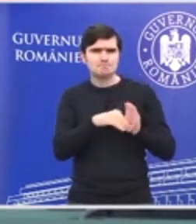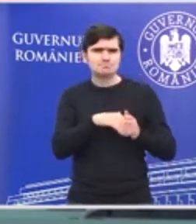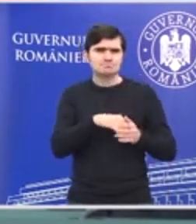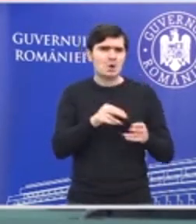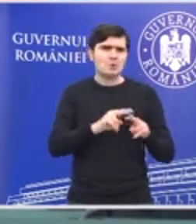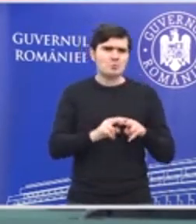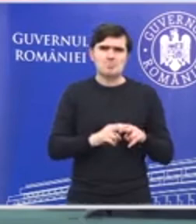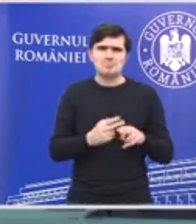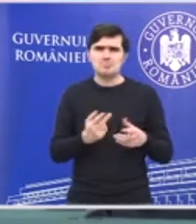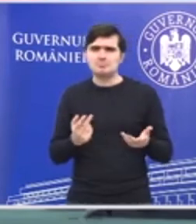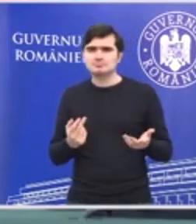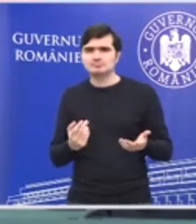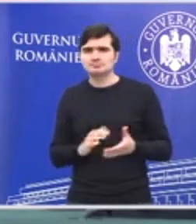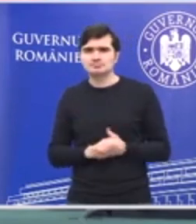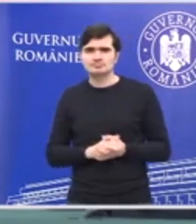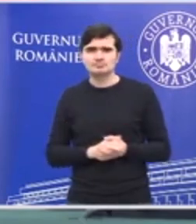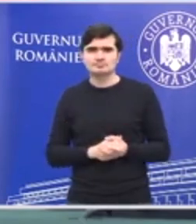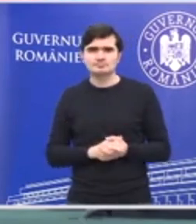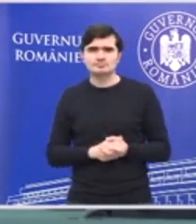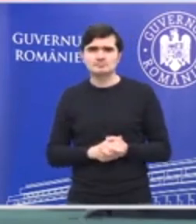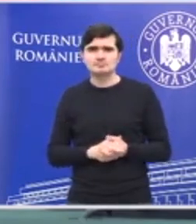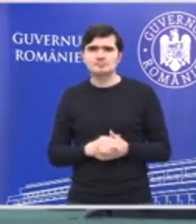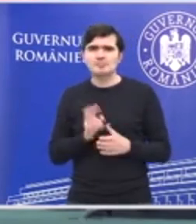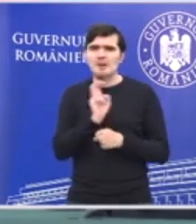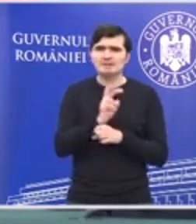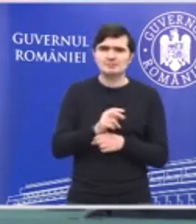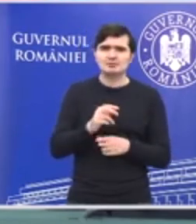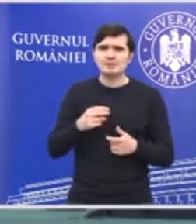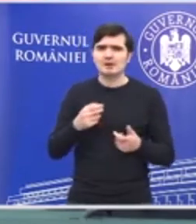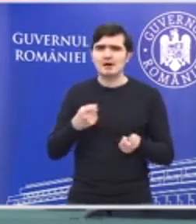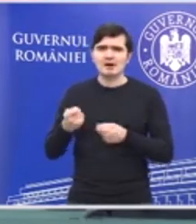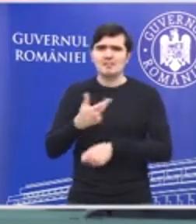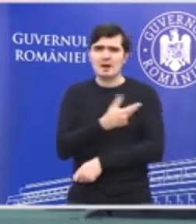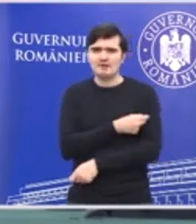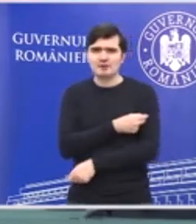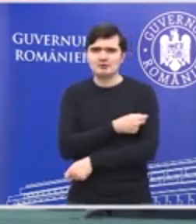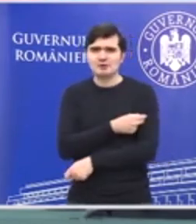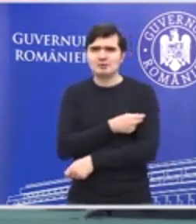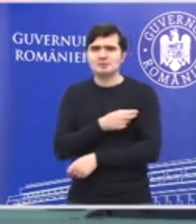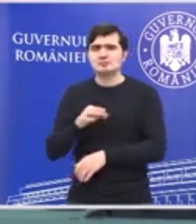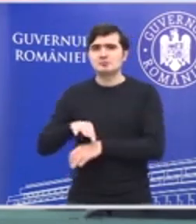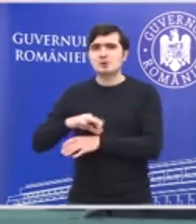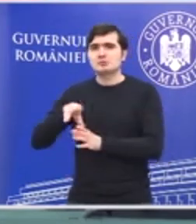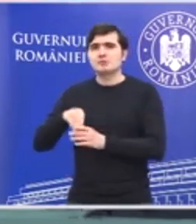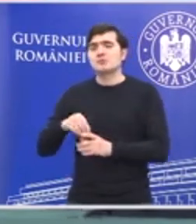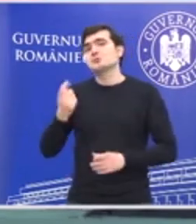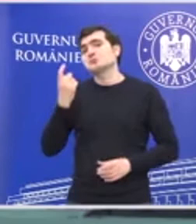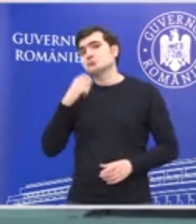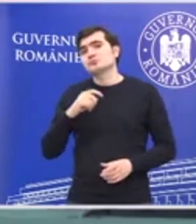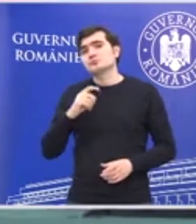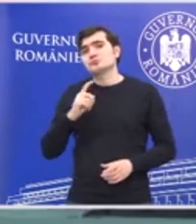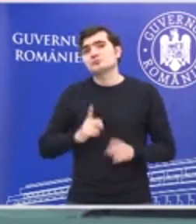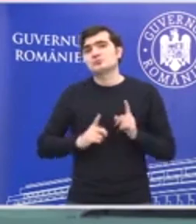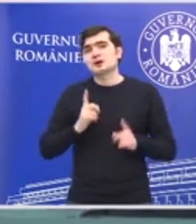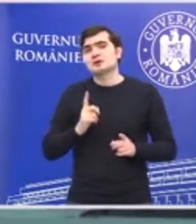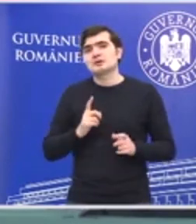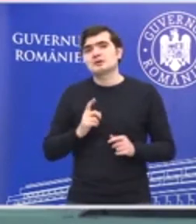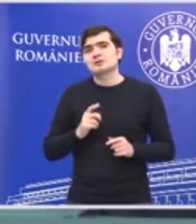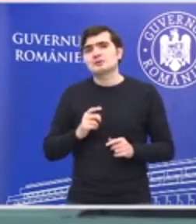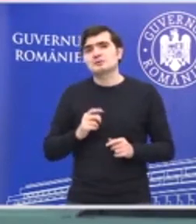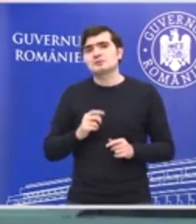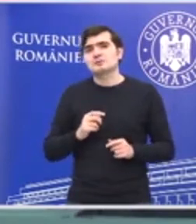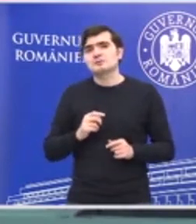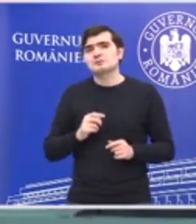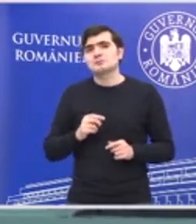să intre în campania de vaccinare și, în al doilea rând, au spus, cel puțin nu știu dacă este în cea dintre cei